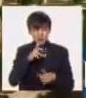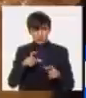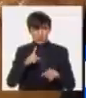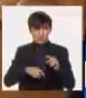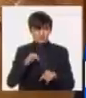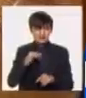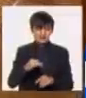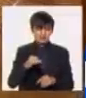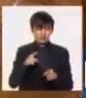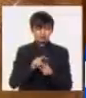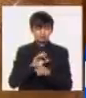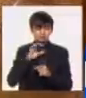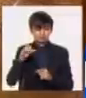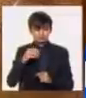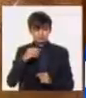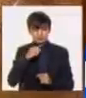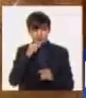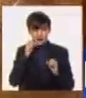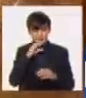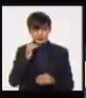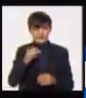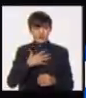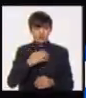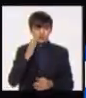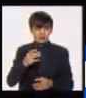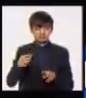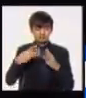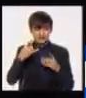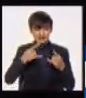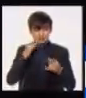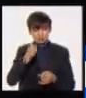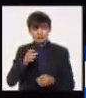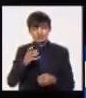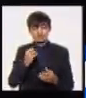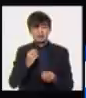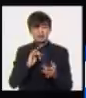умерших. Ну а праздничную литургию в воскресенье будут транслировать по телевидению и в социальных сетях.